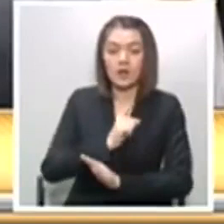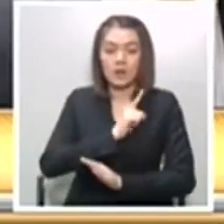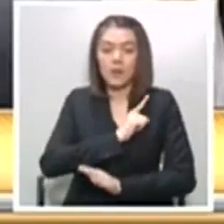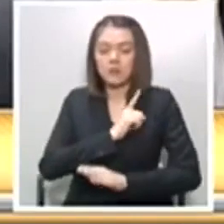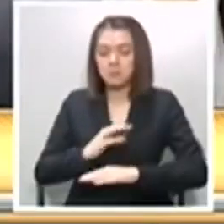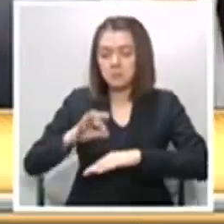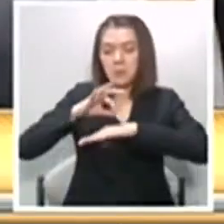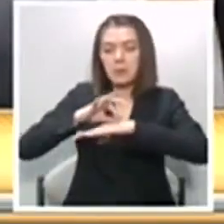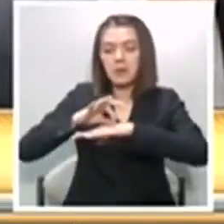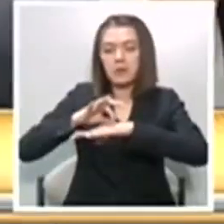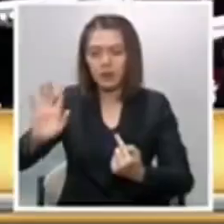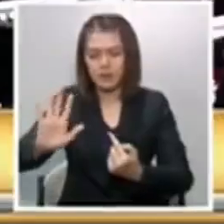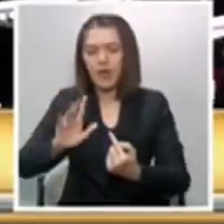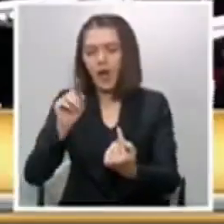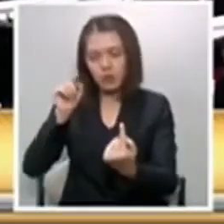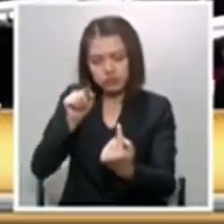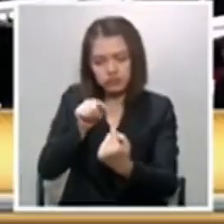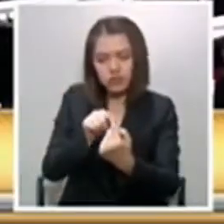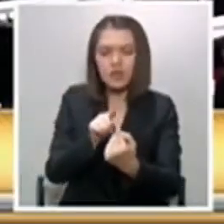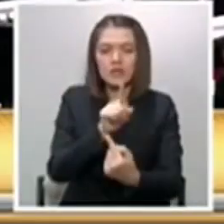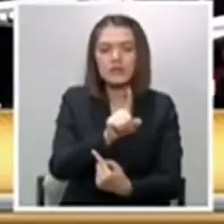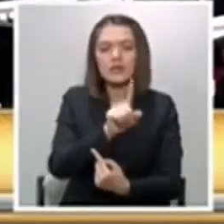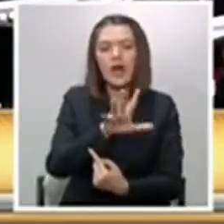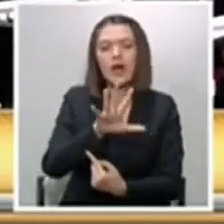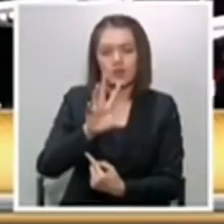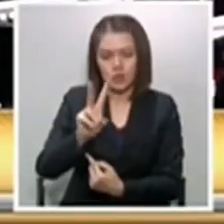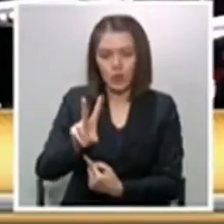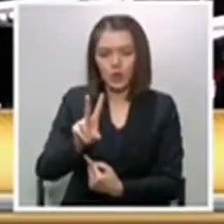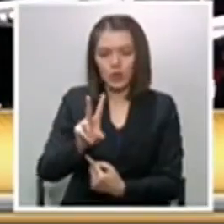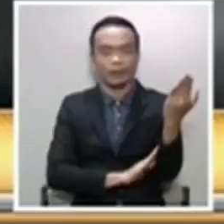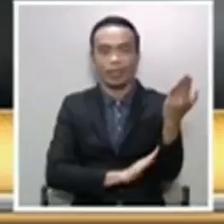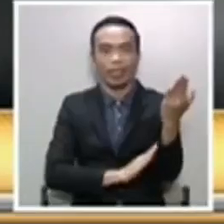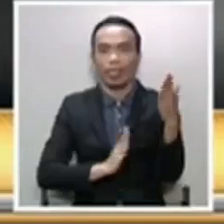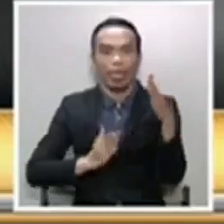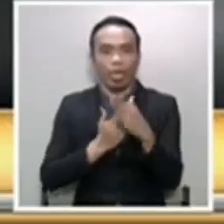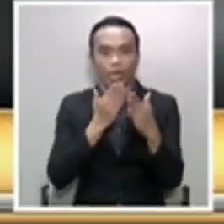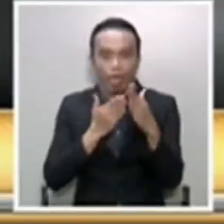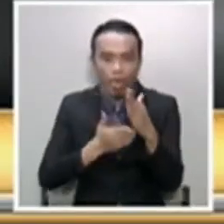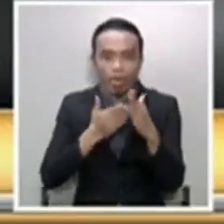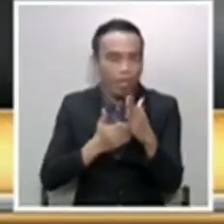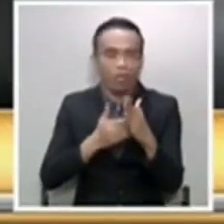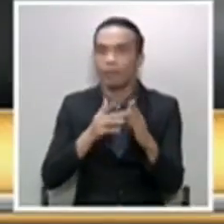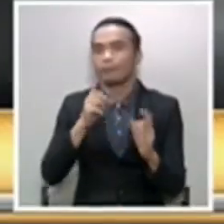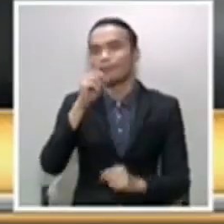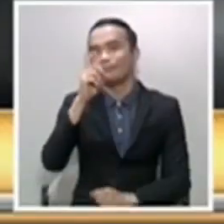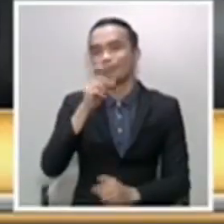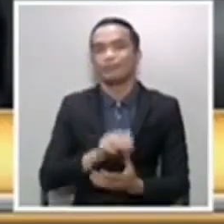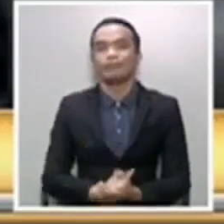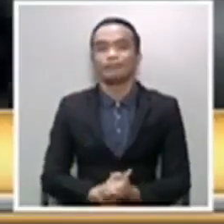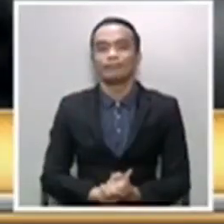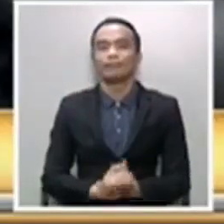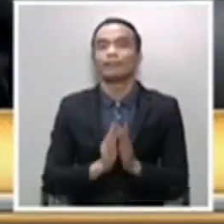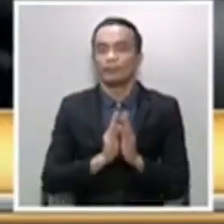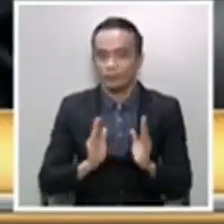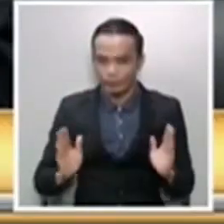ำว่านายกรัฐมนตรีและคณะรัฐมนตรีกล่าวถ้อยคำถวายสัตย์ไม่ครบตามมาตรา